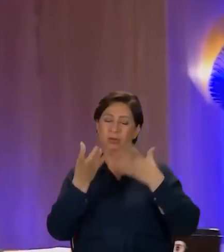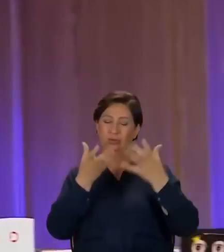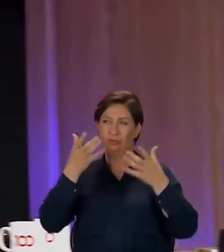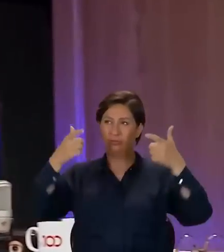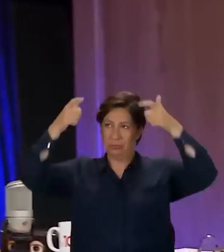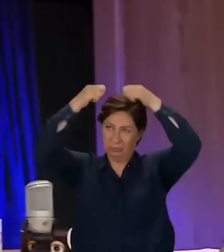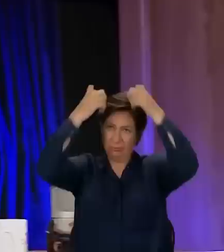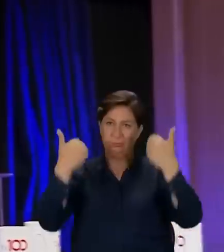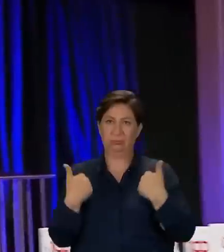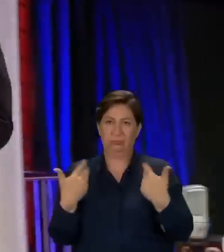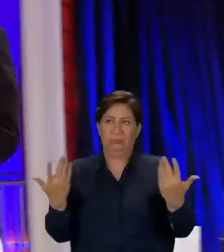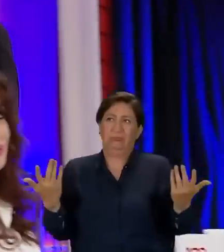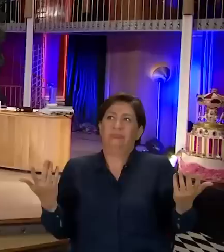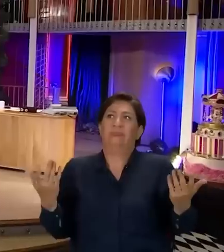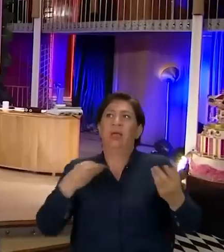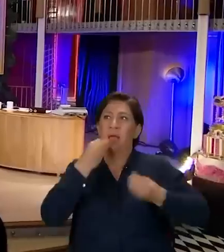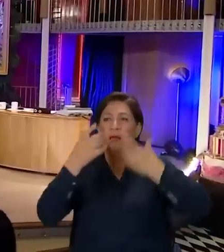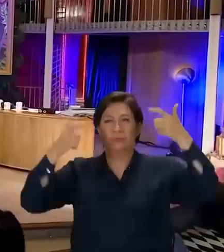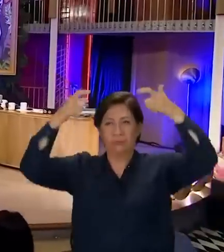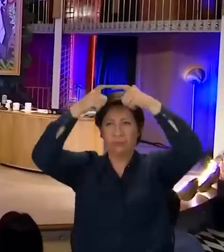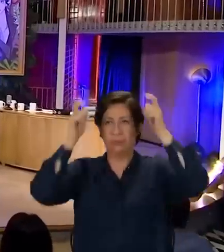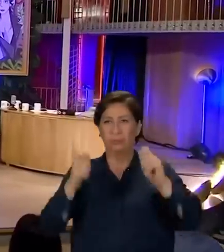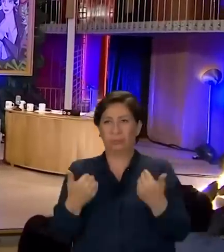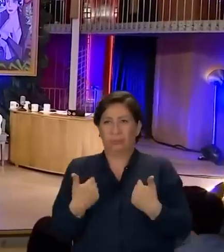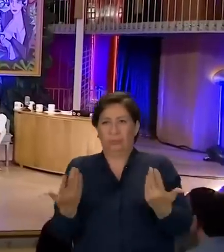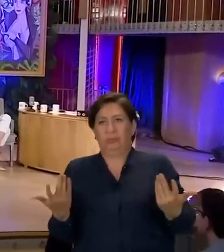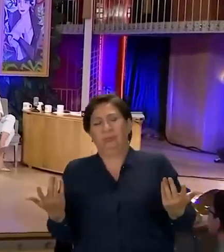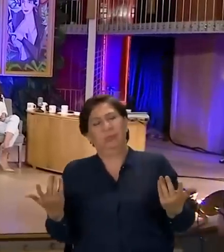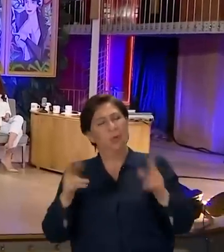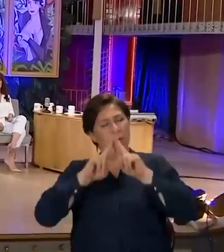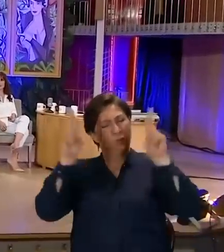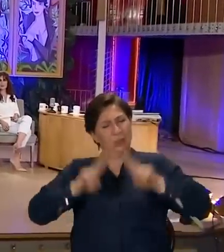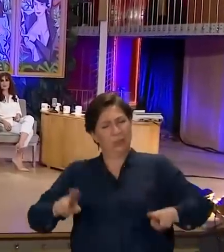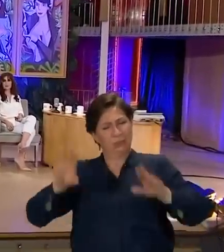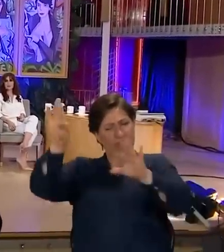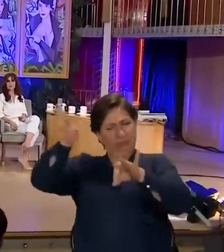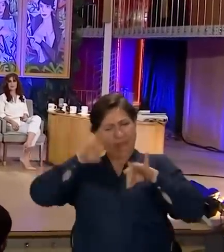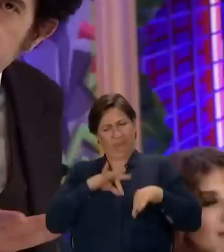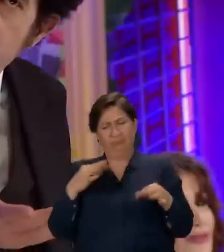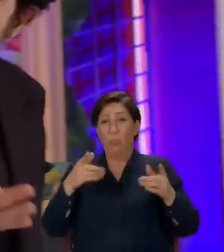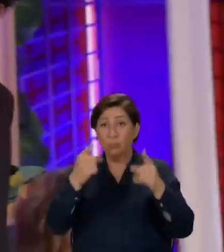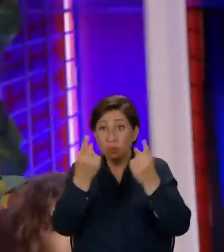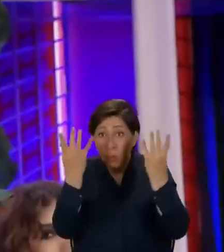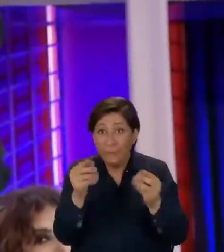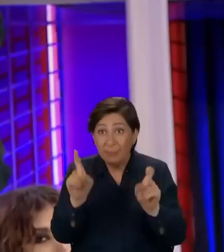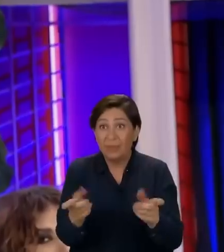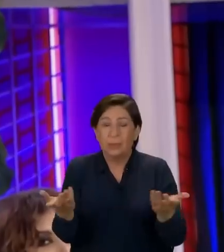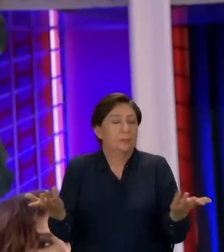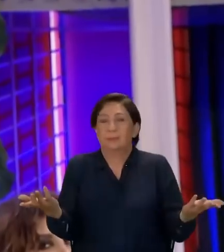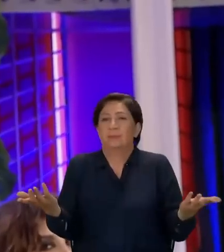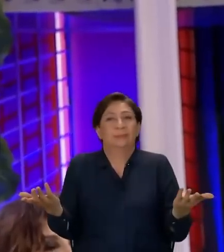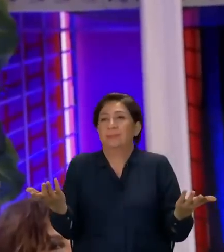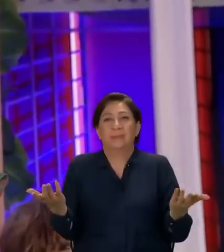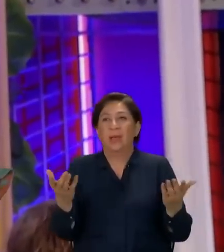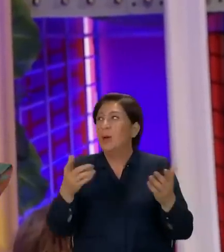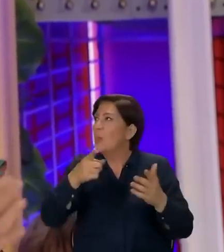The Taste. The Taste'de aşçılık yapıyoruz. Nedir programımız? The Taste ya. Uluslararası format falan. Böyle bir şey olabilir mi ya? Böyle